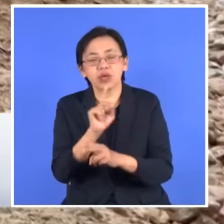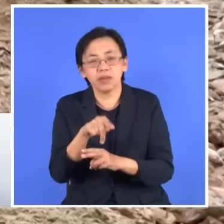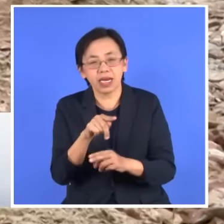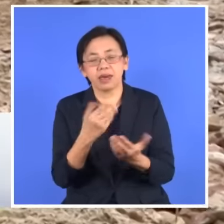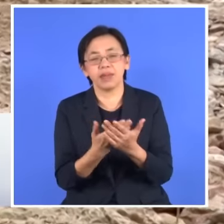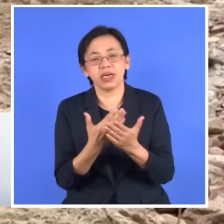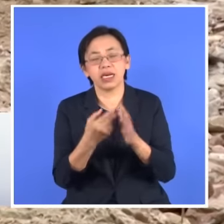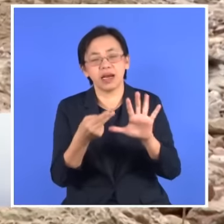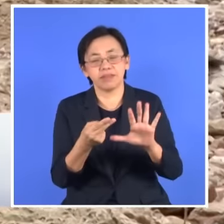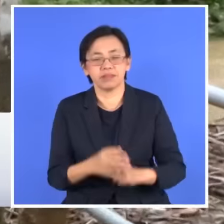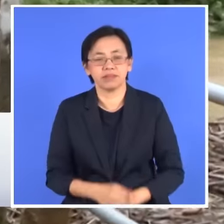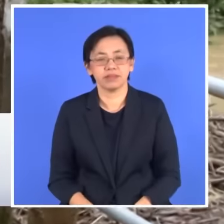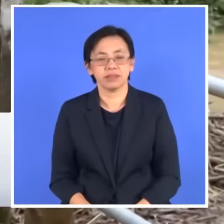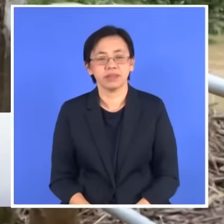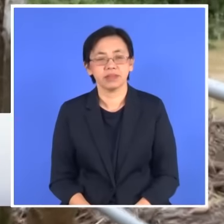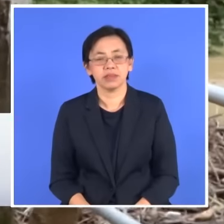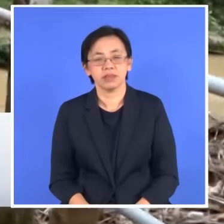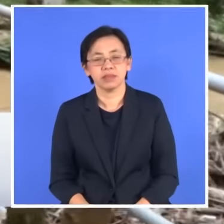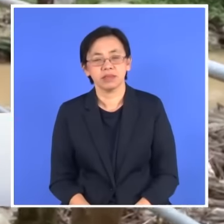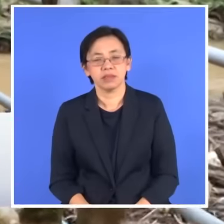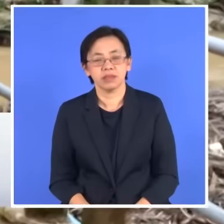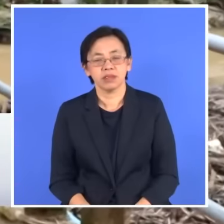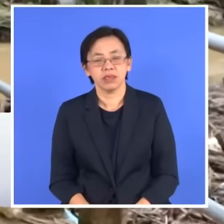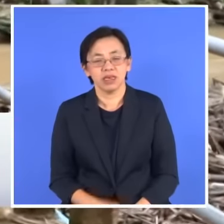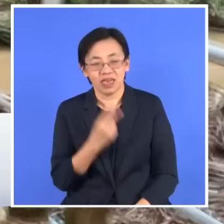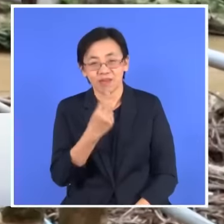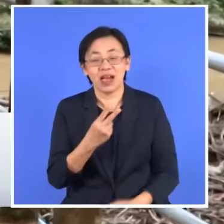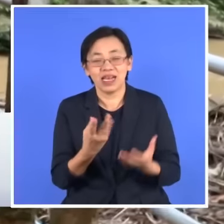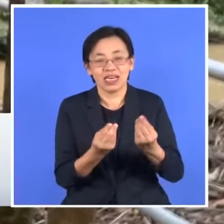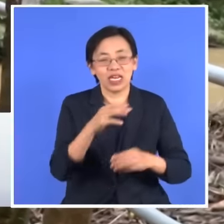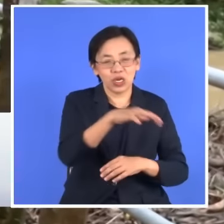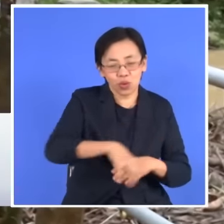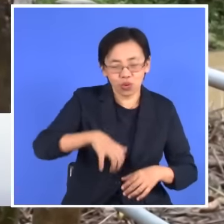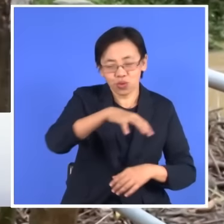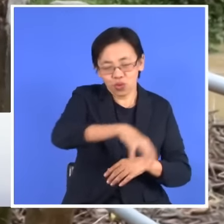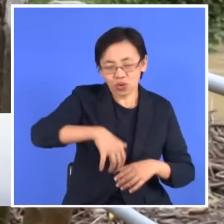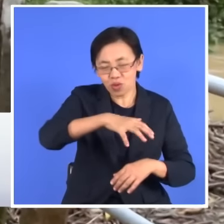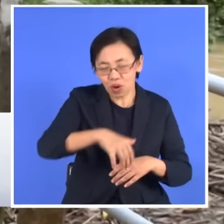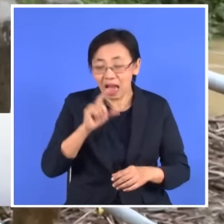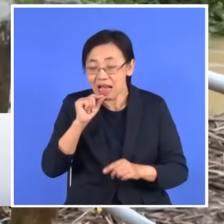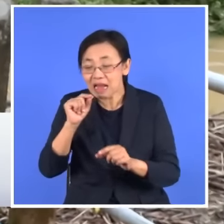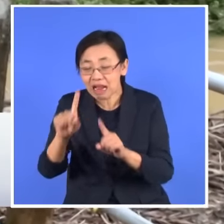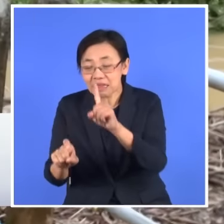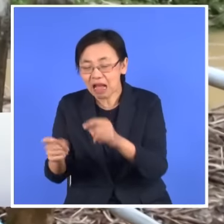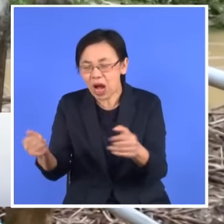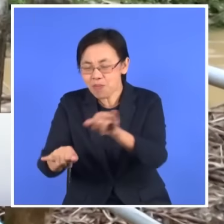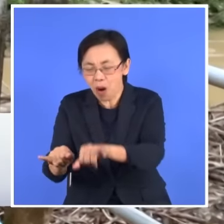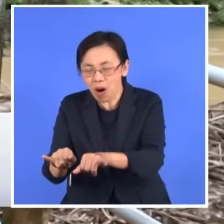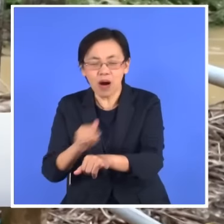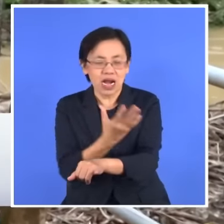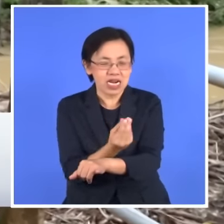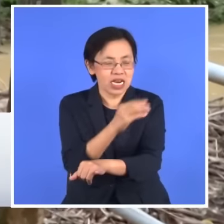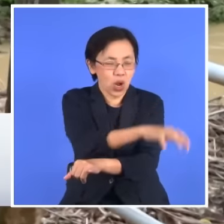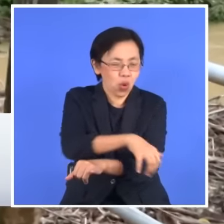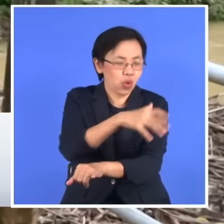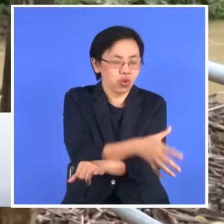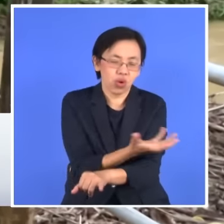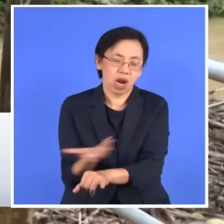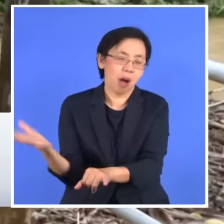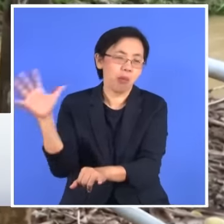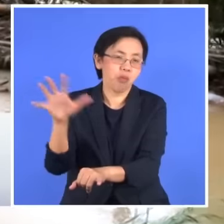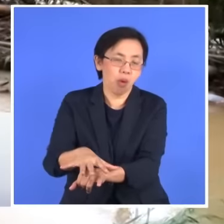าทนี่เขากำลังขุดฝังกลบแบบนี ้ นี่นะครับส่วนความเสียหายอื่นๆเดี๋ยวรอให้น้ำลดก่อนเดี๋ยวจะไปตรวจสอบกันต่อ